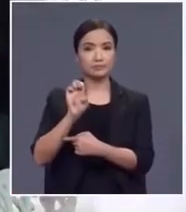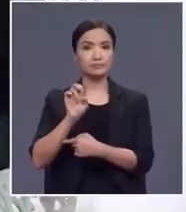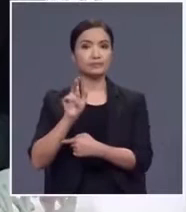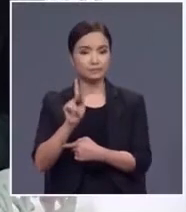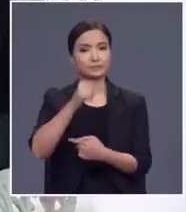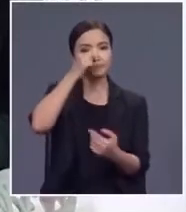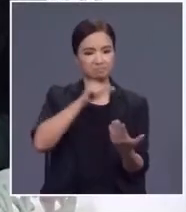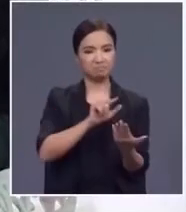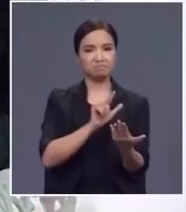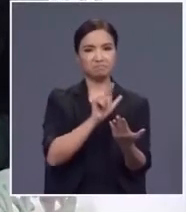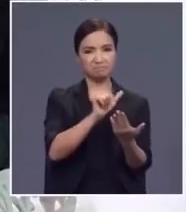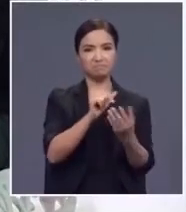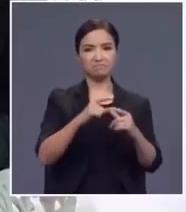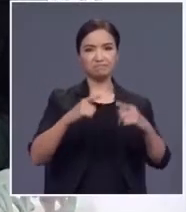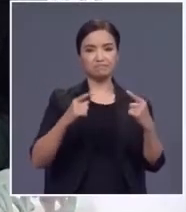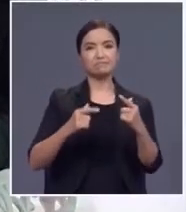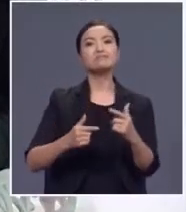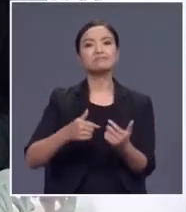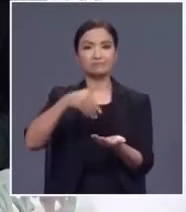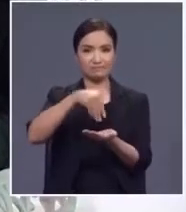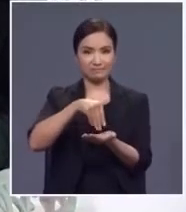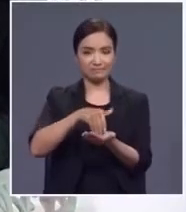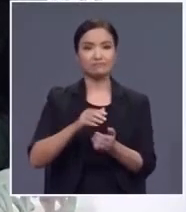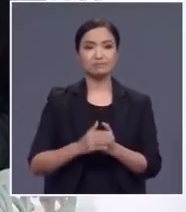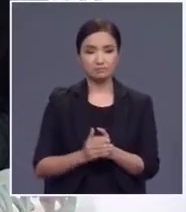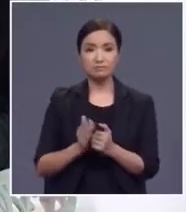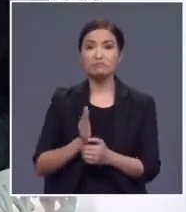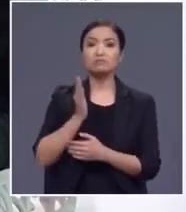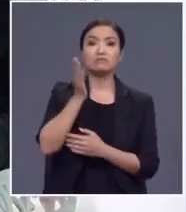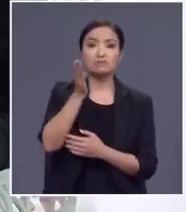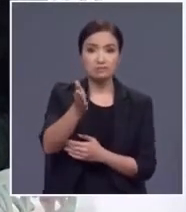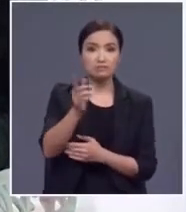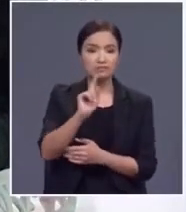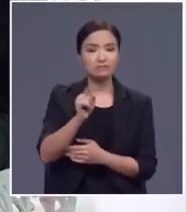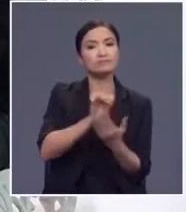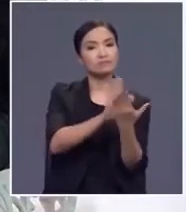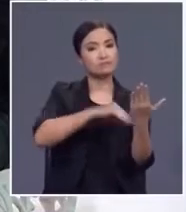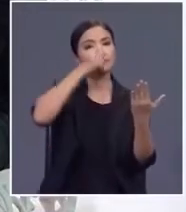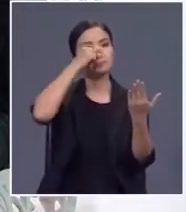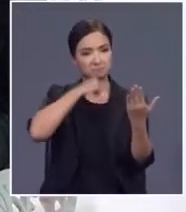ว่าตามนโยบายรัฐบาลเราขณะนี้เราจะมีดิจิตอลพาร์คเราต้องการให้เราเป็นฮับ